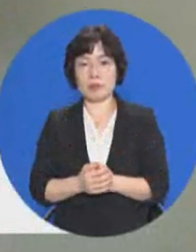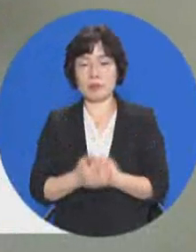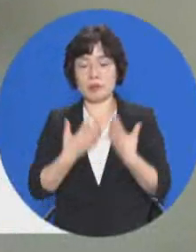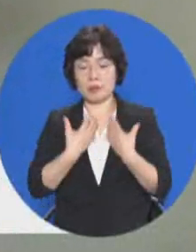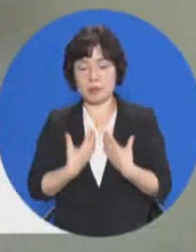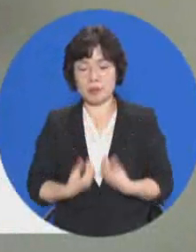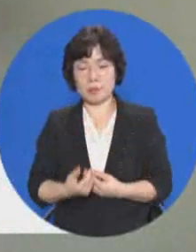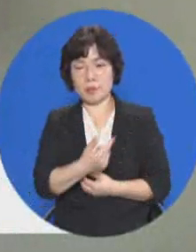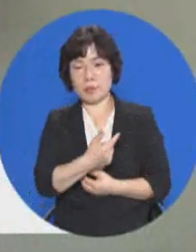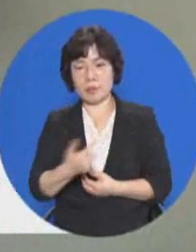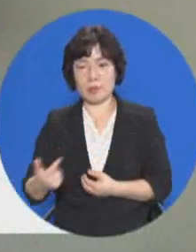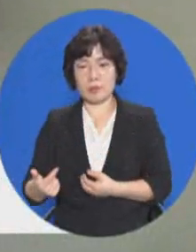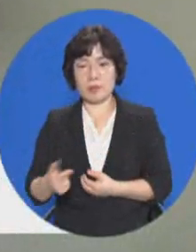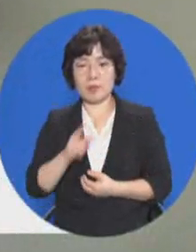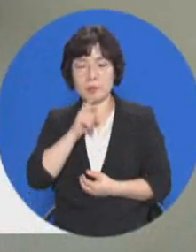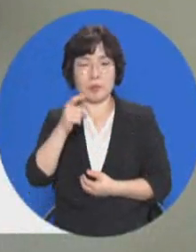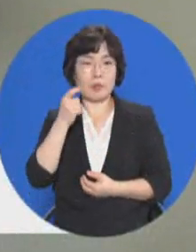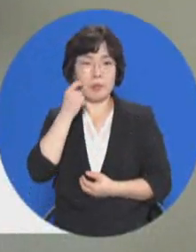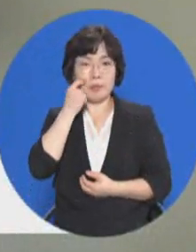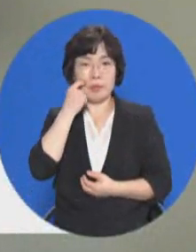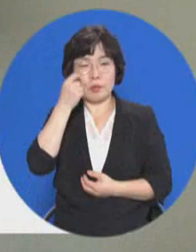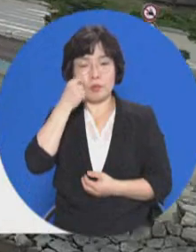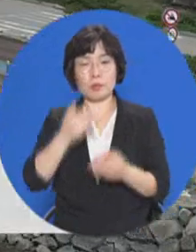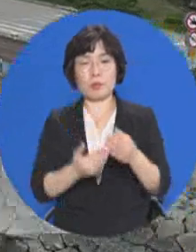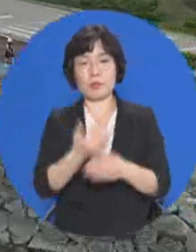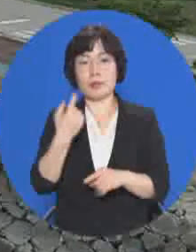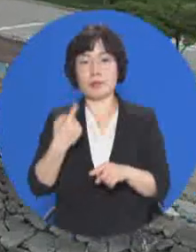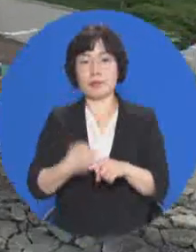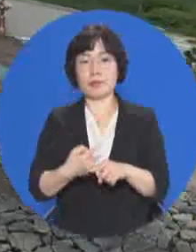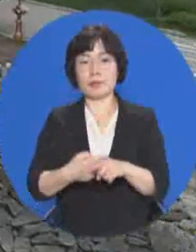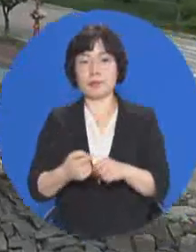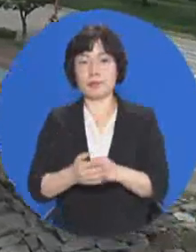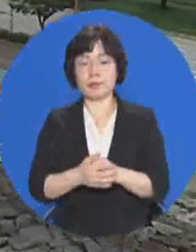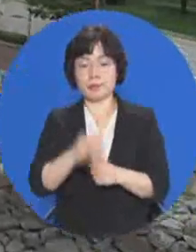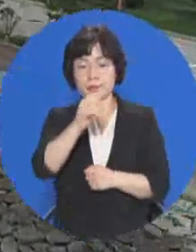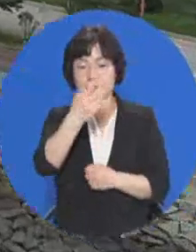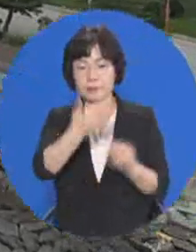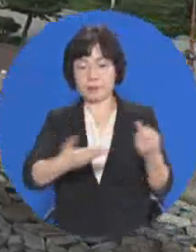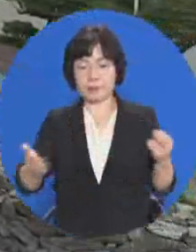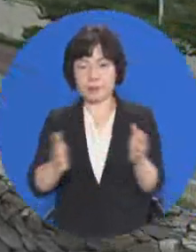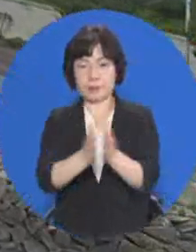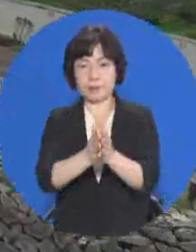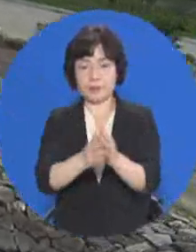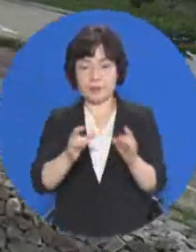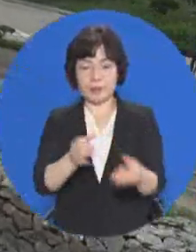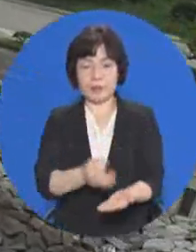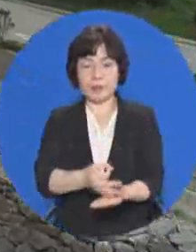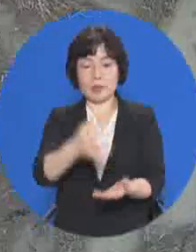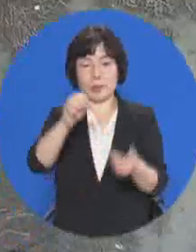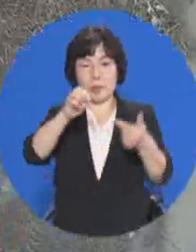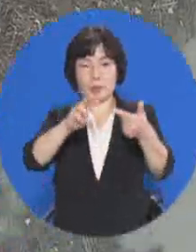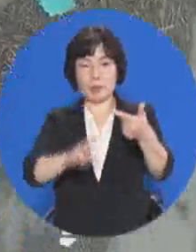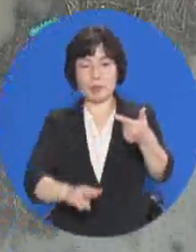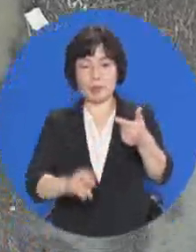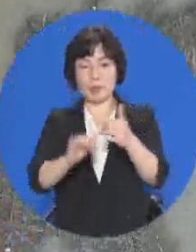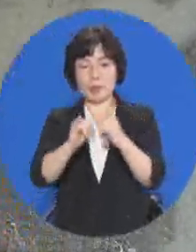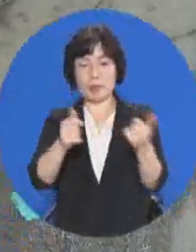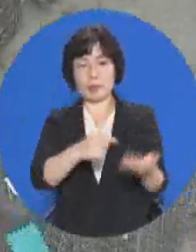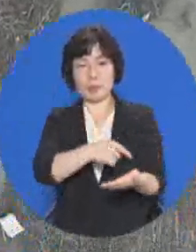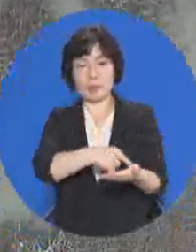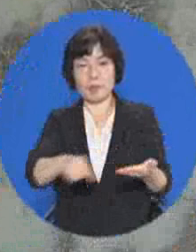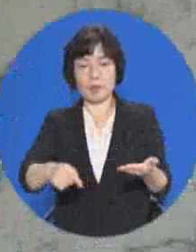아 마 무제한 말에 어떻게 않자 사람 되셔요 영산강이 시작되는 감염과 나주에서 도 인명피해는 물론